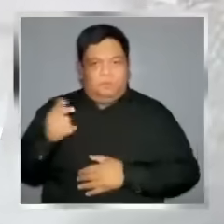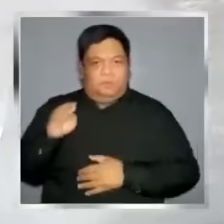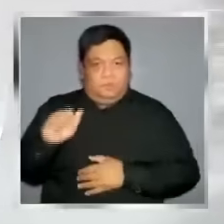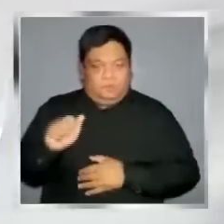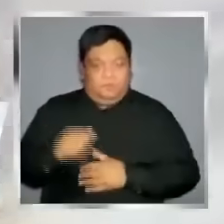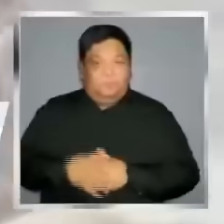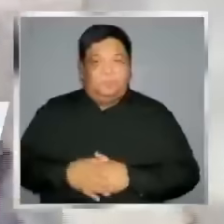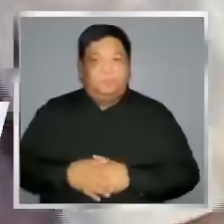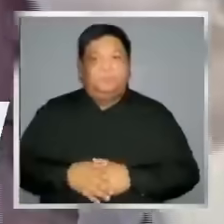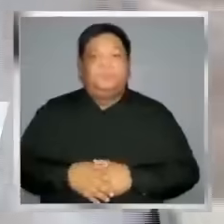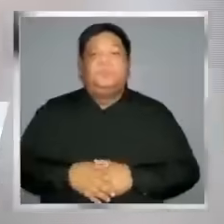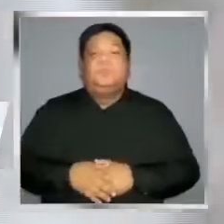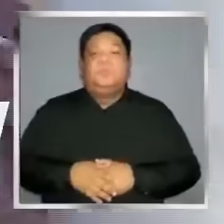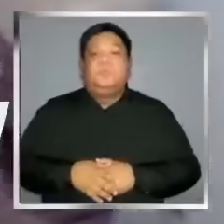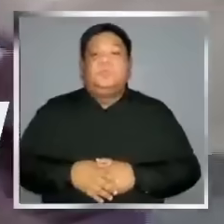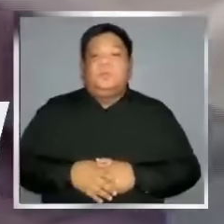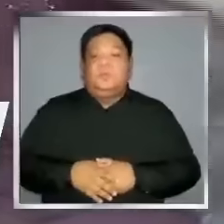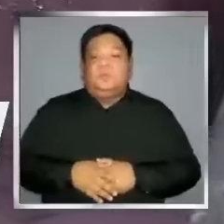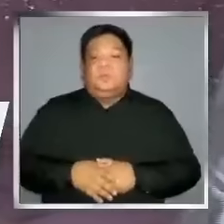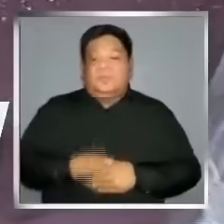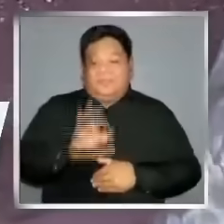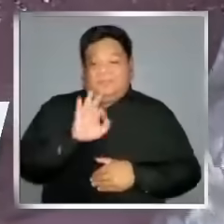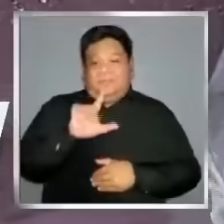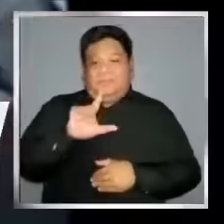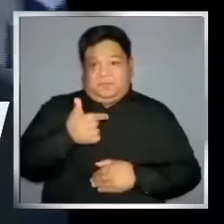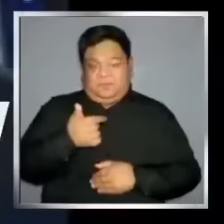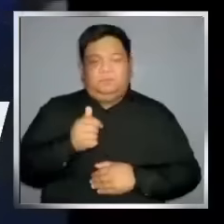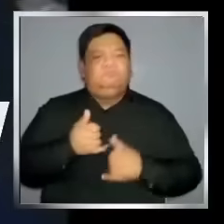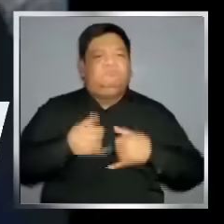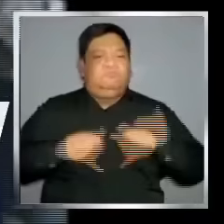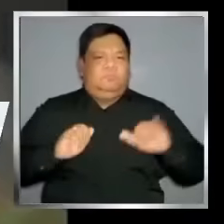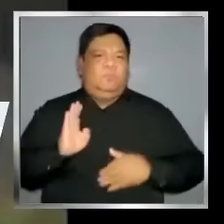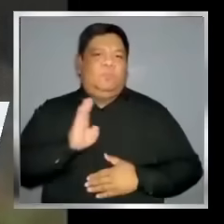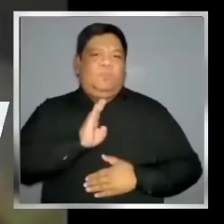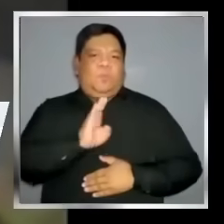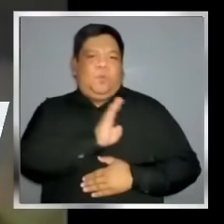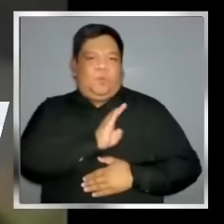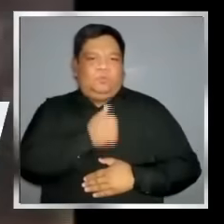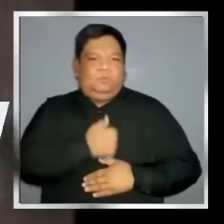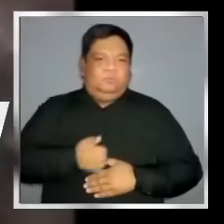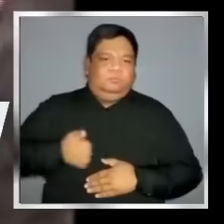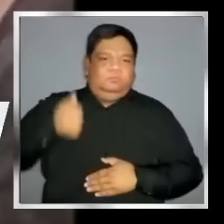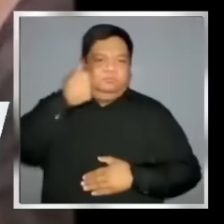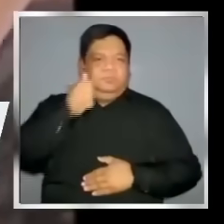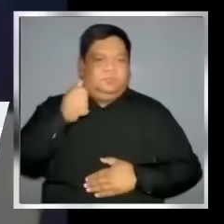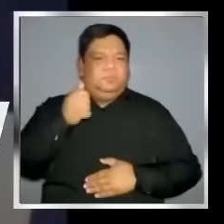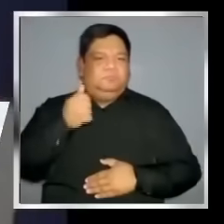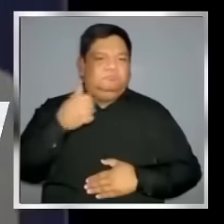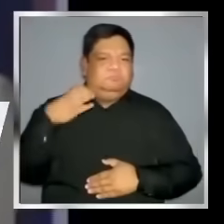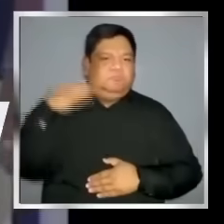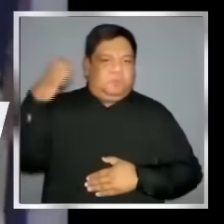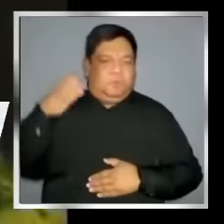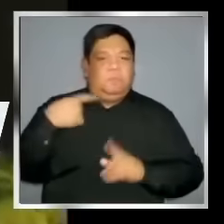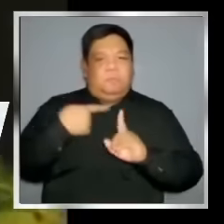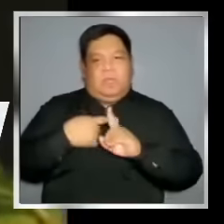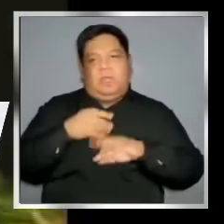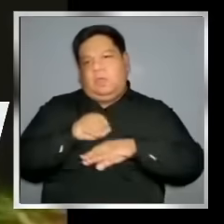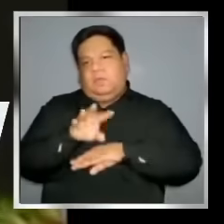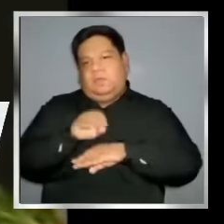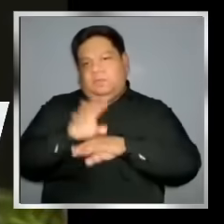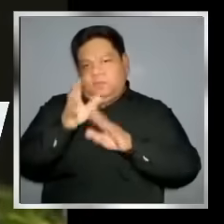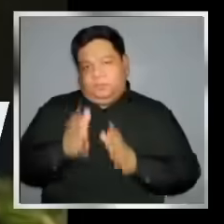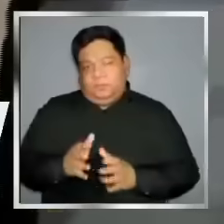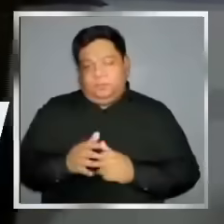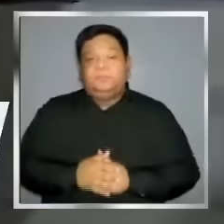the board si FLG at magsisilbing advisor ng kumpanya. Sa mahigit dalawang dekadang pagiging CEO ni FLG, maraming naabot